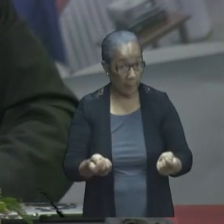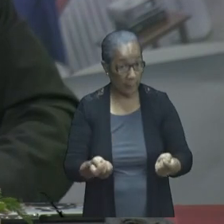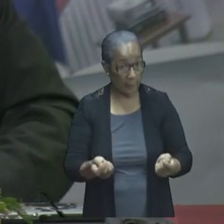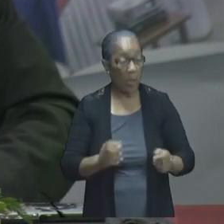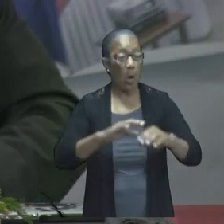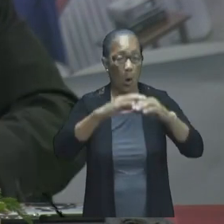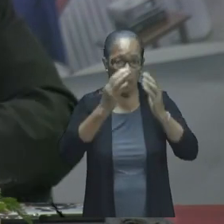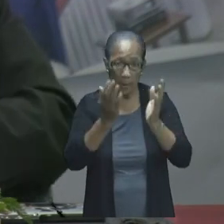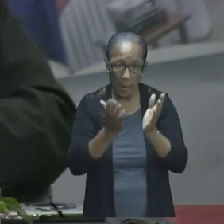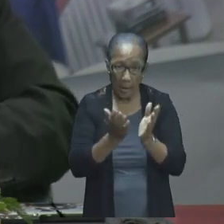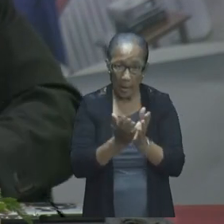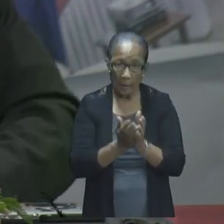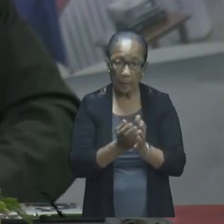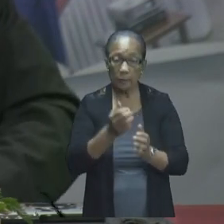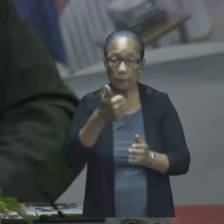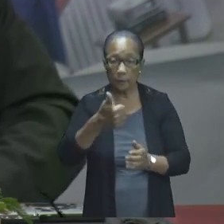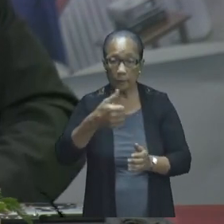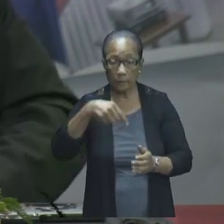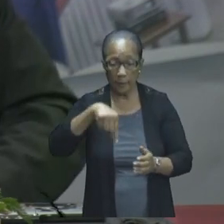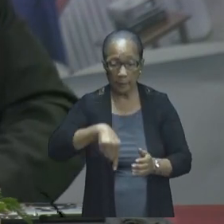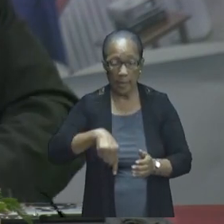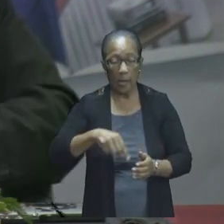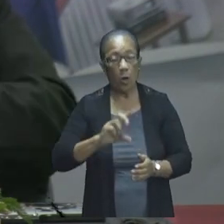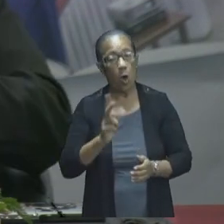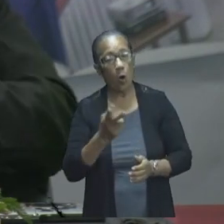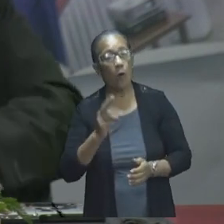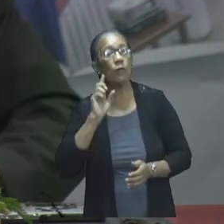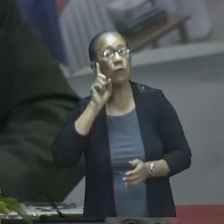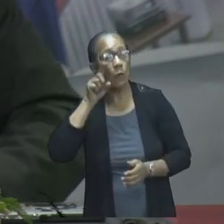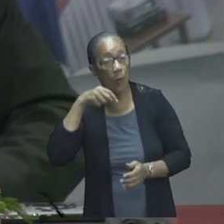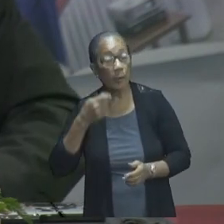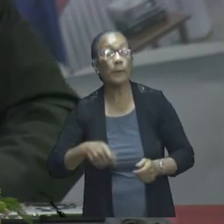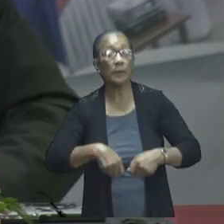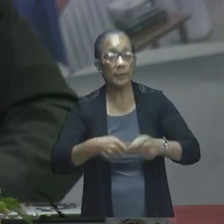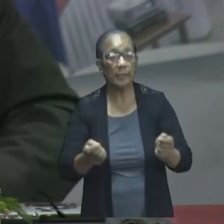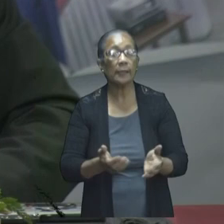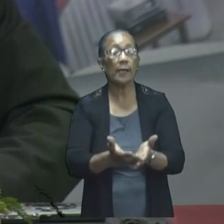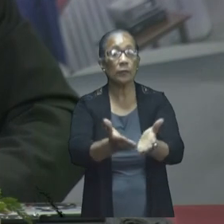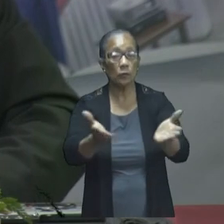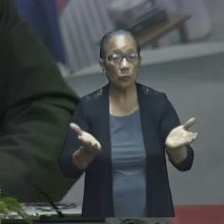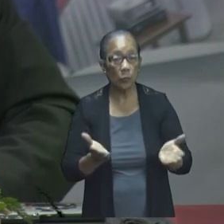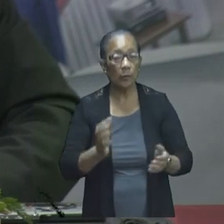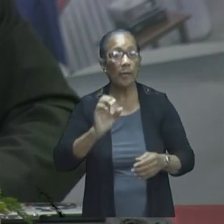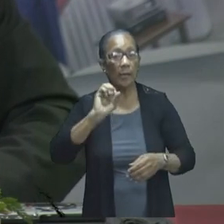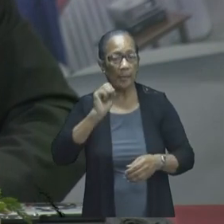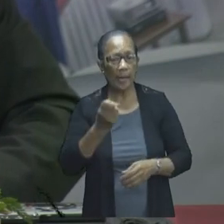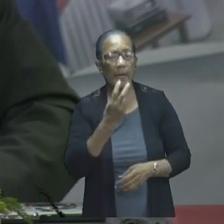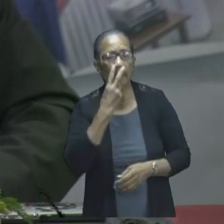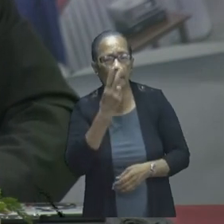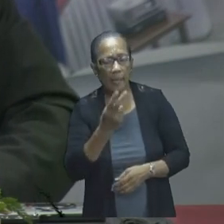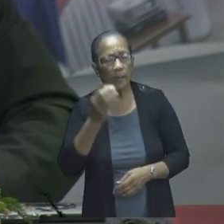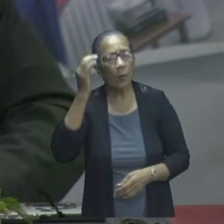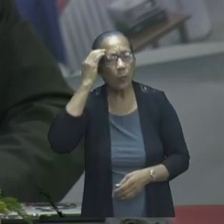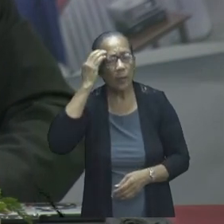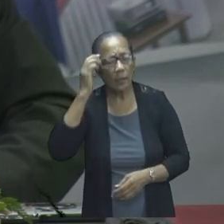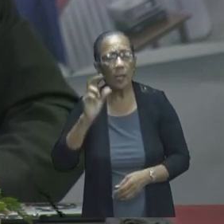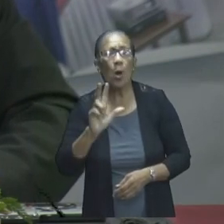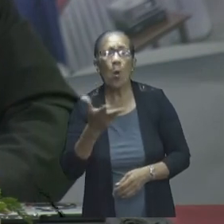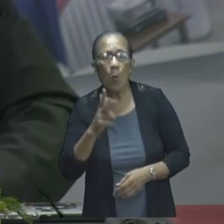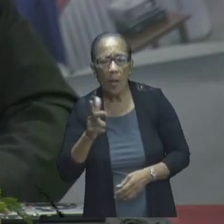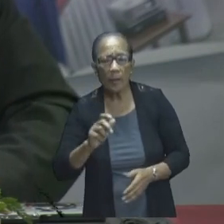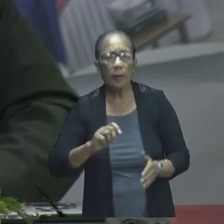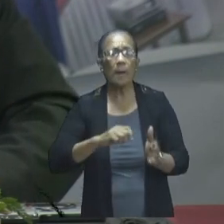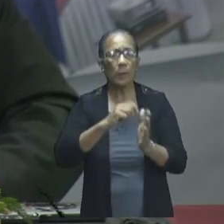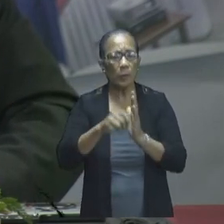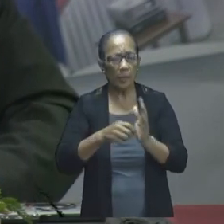bezichtigen als het goed is moet vandaag op morgen die presentatie aan hun plaatsvinden zodat een beetje biotech we kunnen zij ook nagaan welke van dit project en aansluiten